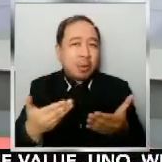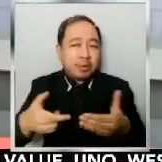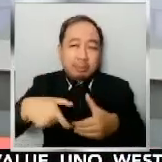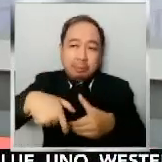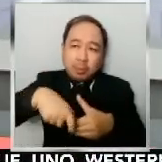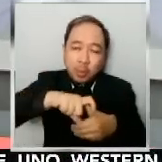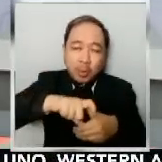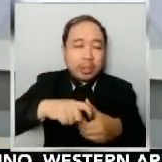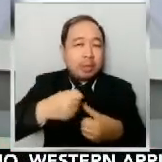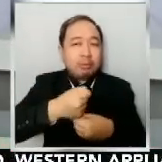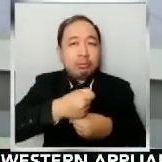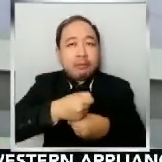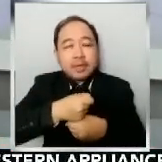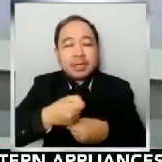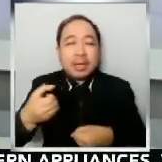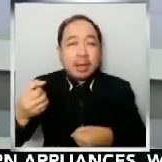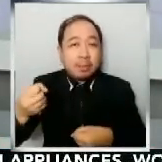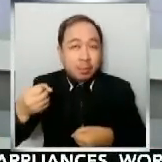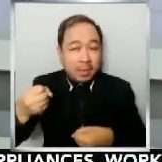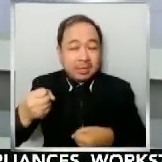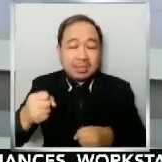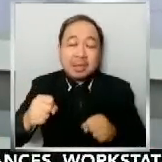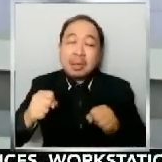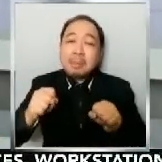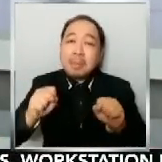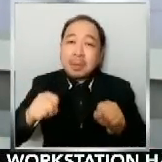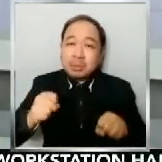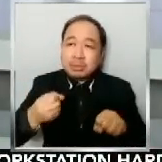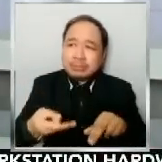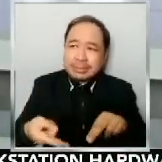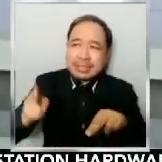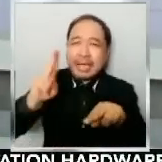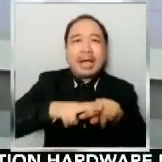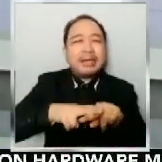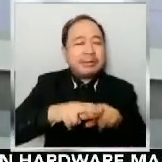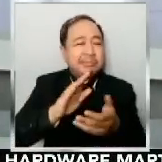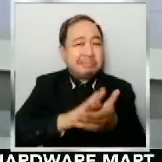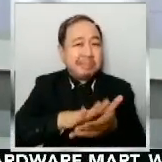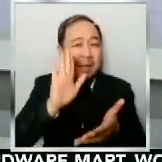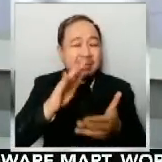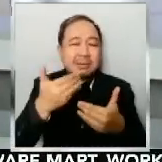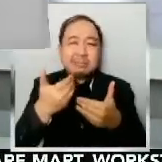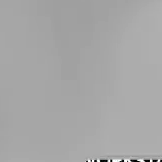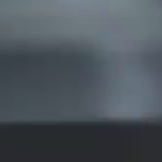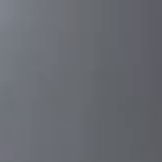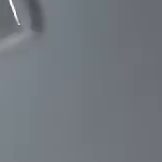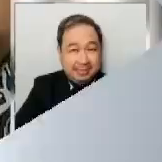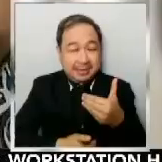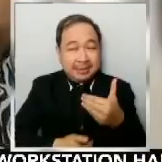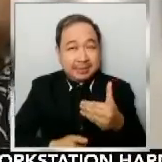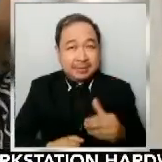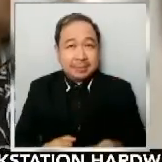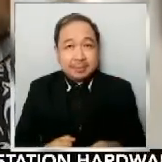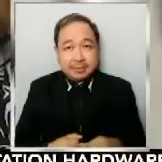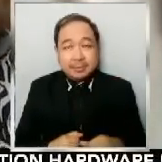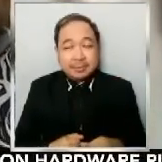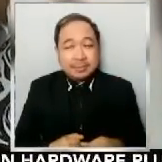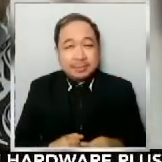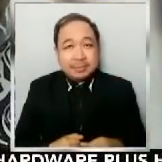at gatas, posible rin magmahal ang ilang tinapay. Yan ang tinutukan ni Bernadette Reyes.